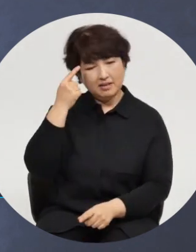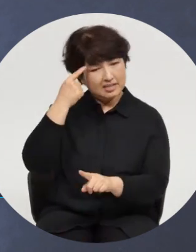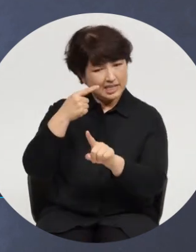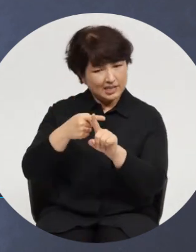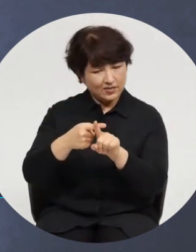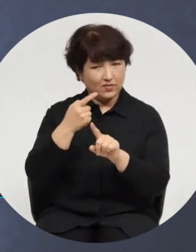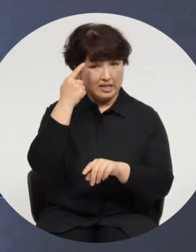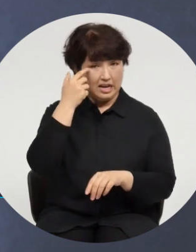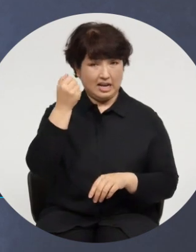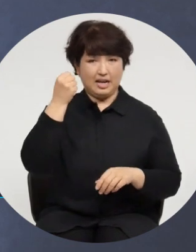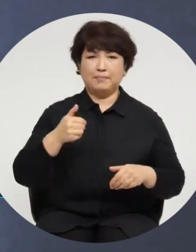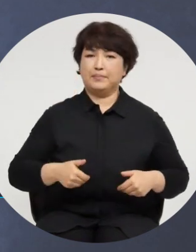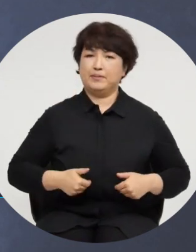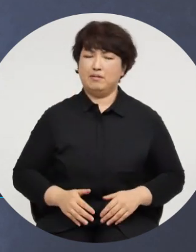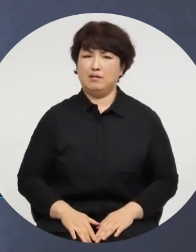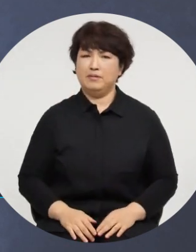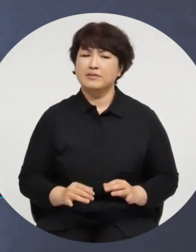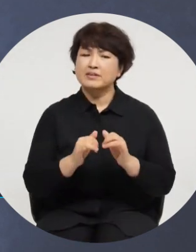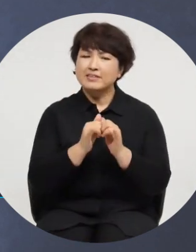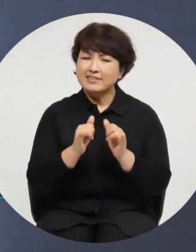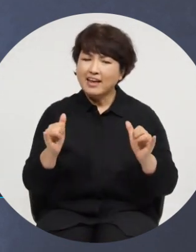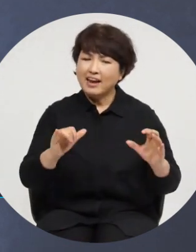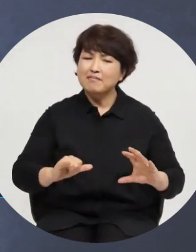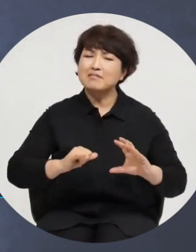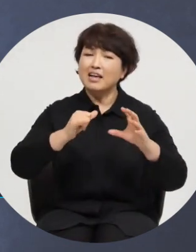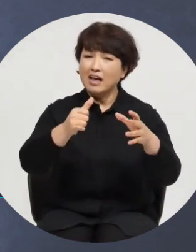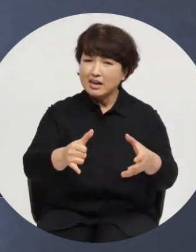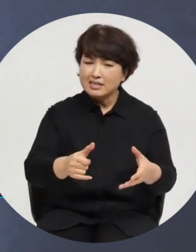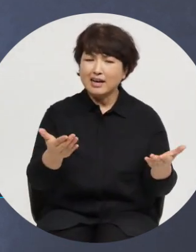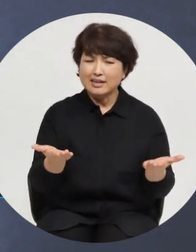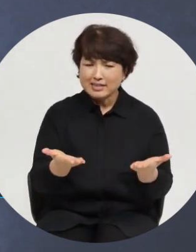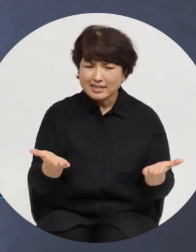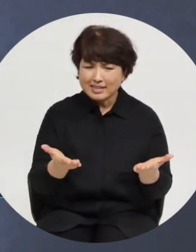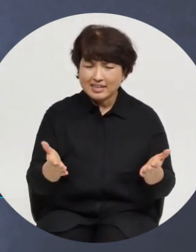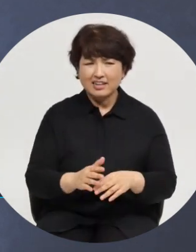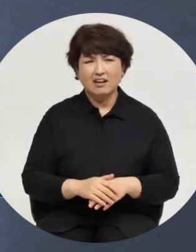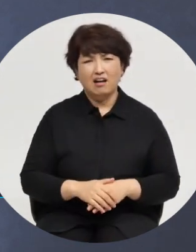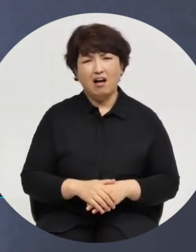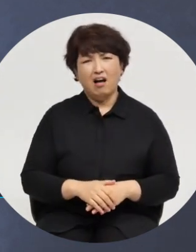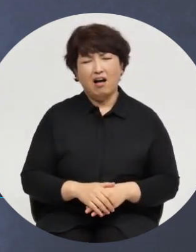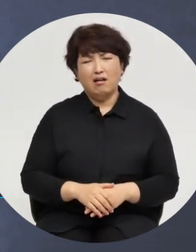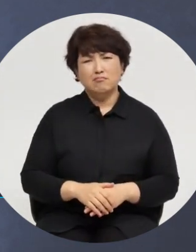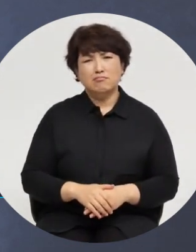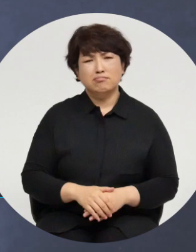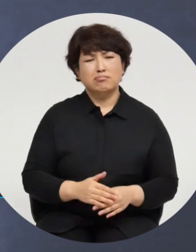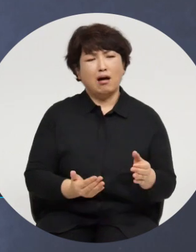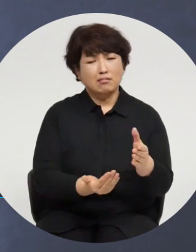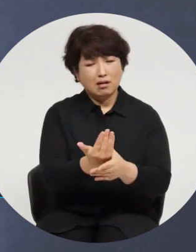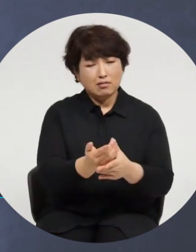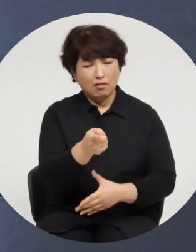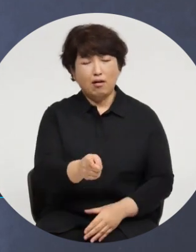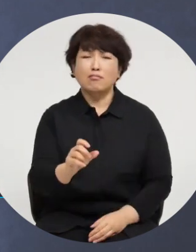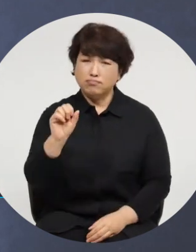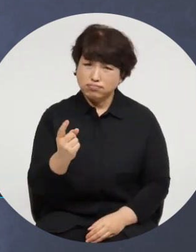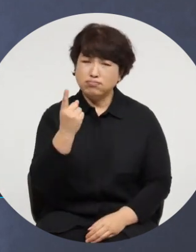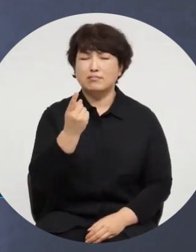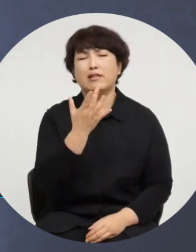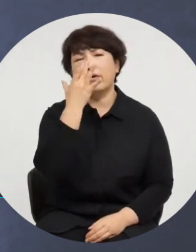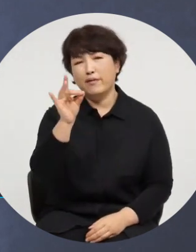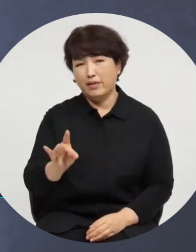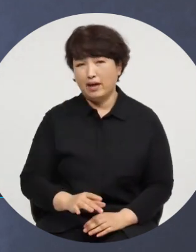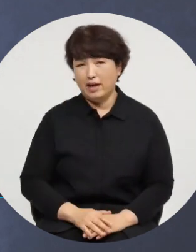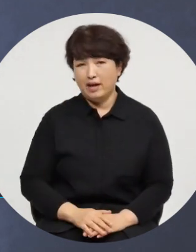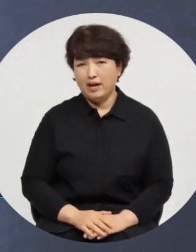일이다 이렇게 점 긍정적으로 받아들여야 한다 인간 세상이 흔한 일은 다 있을만한